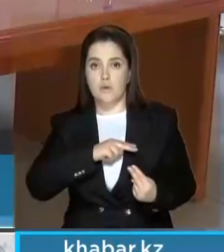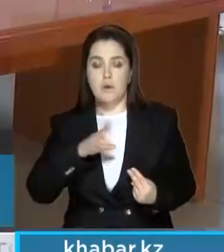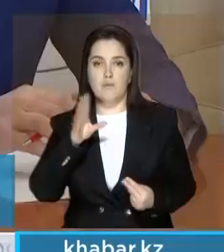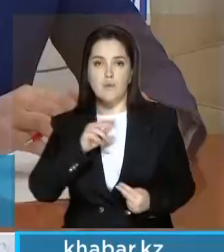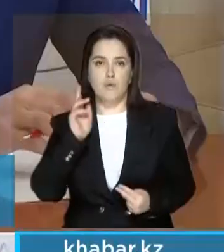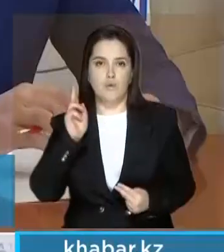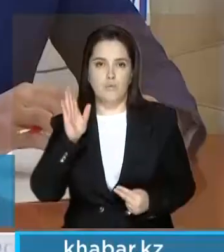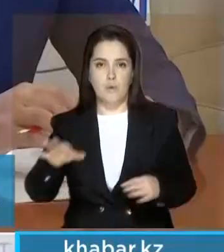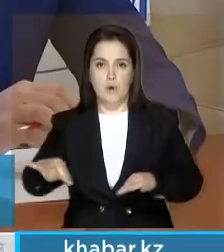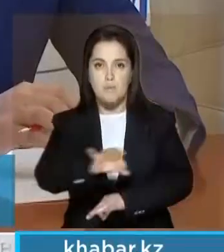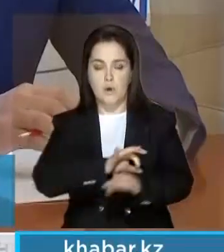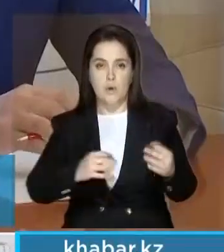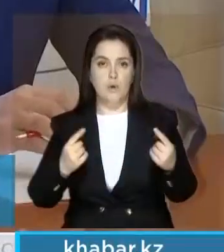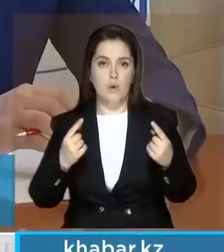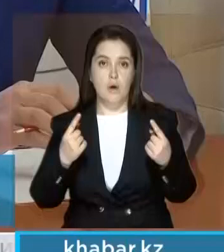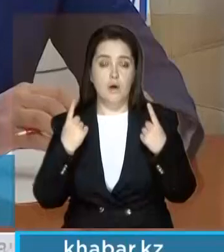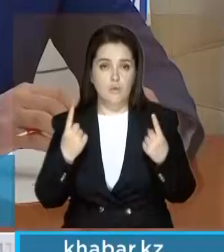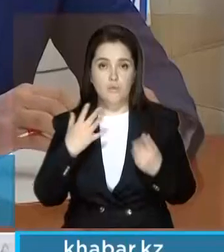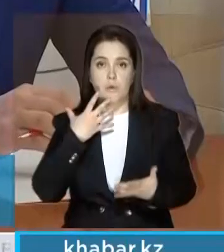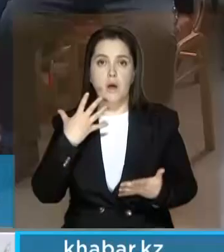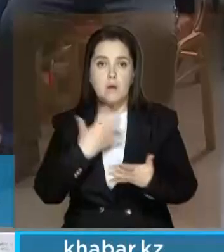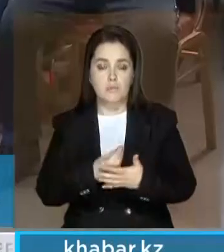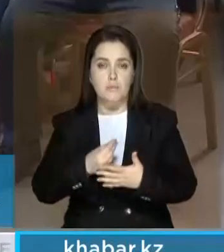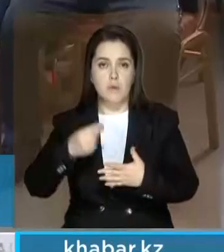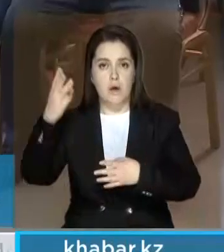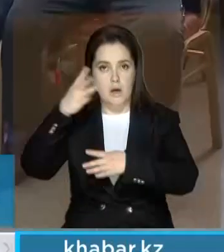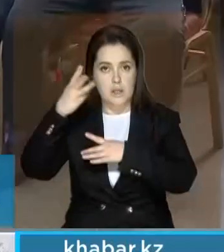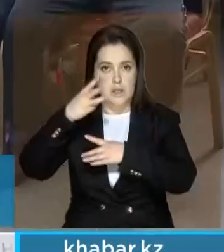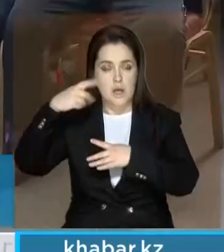каскадёрских проектов крупнейшего отечественного